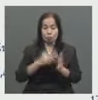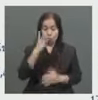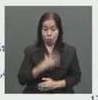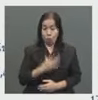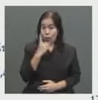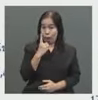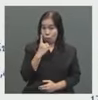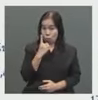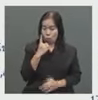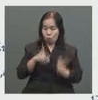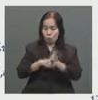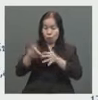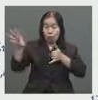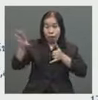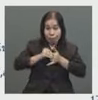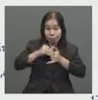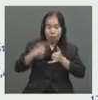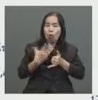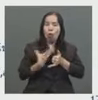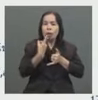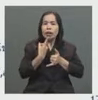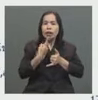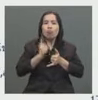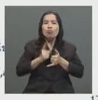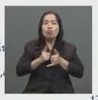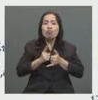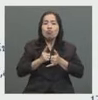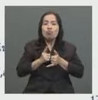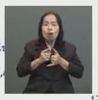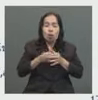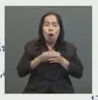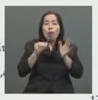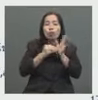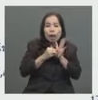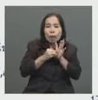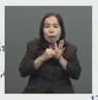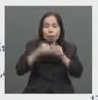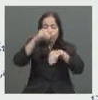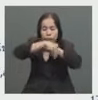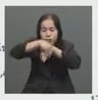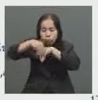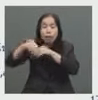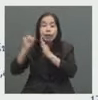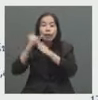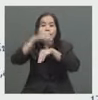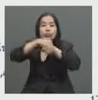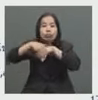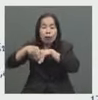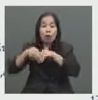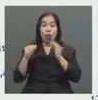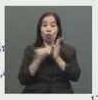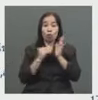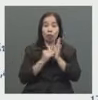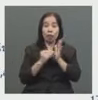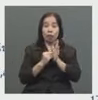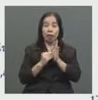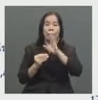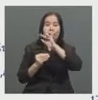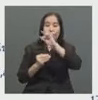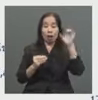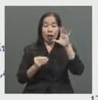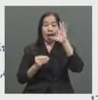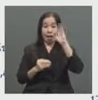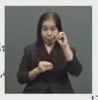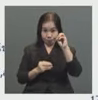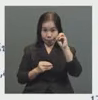ะครับเช่นเดิมนะครับยังกระจุกตัวอยู่ในกรุงเทพและปริมณฑลกรุงเทพมหานครคือ